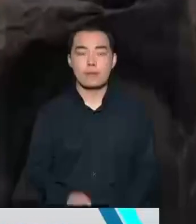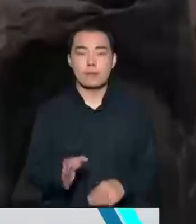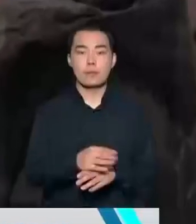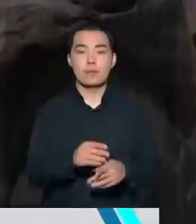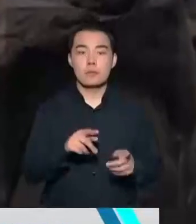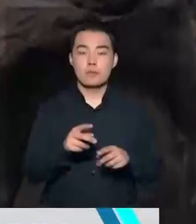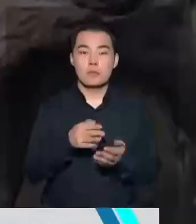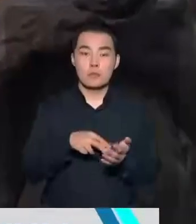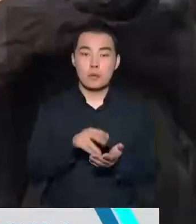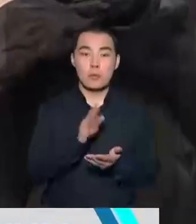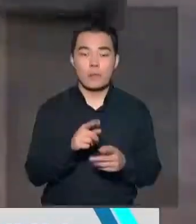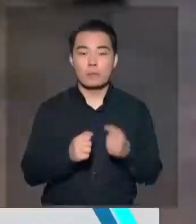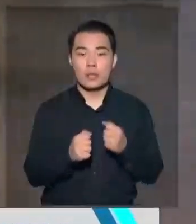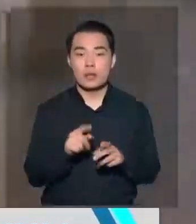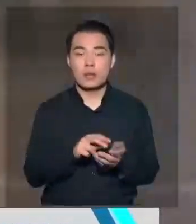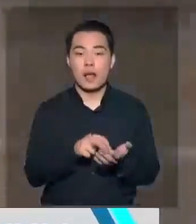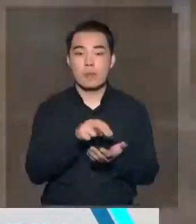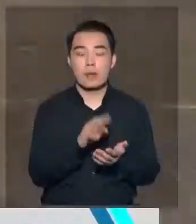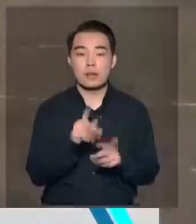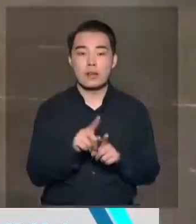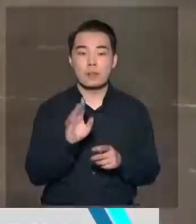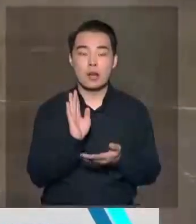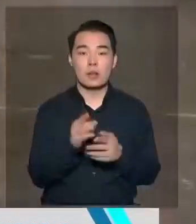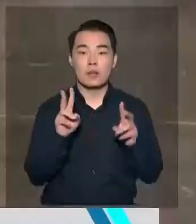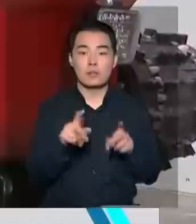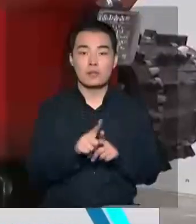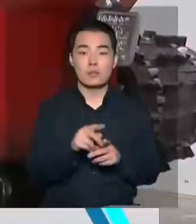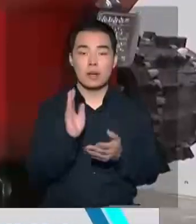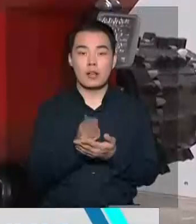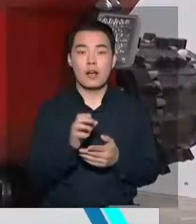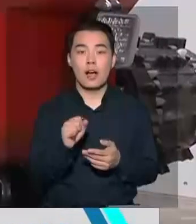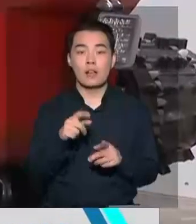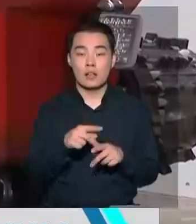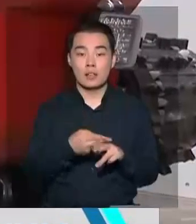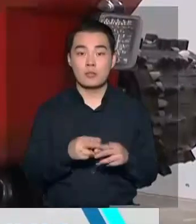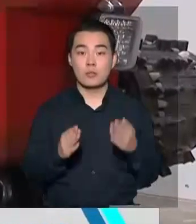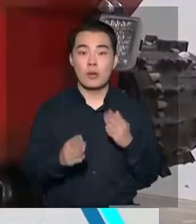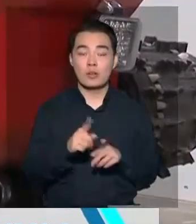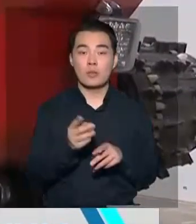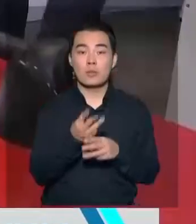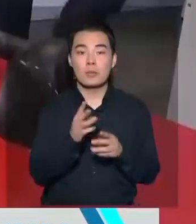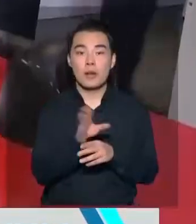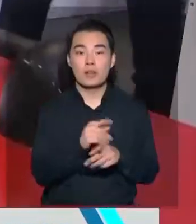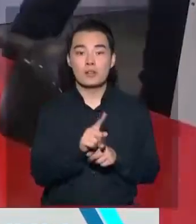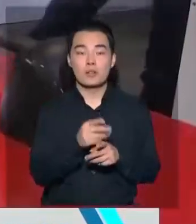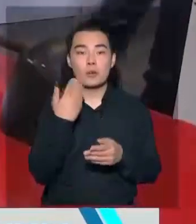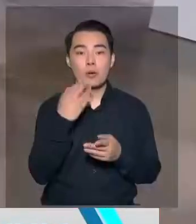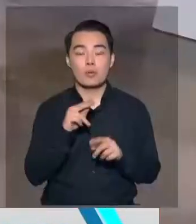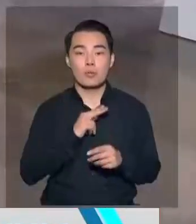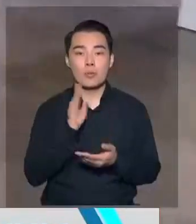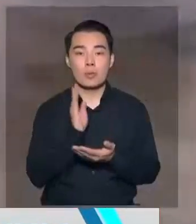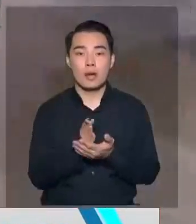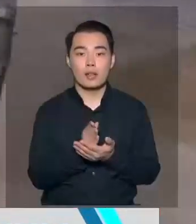Жүрет, жүгірет, секрет белгілі командаларды орындайды. Қызық терісіз. Ал мынау робот өрт сөндірушілердің жұмысын жеңілдететін